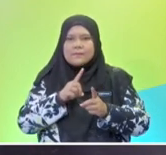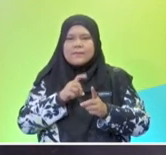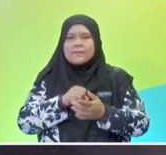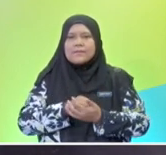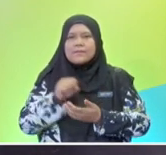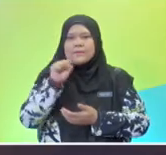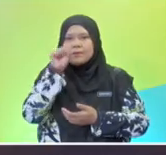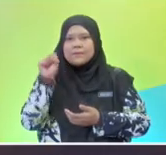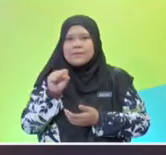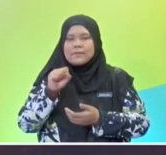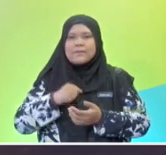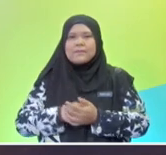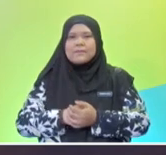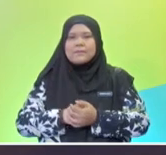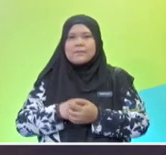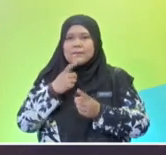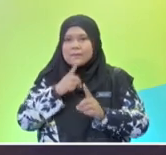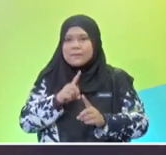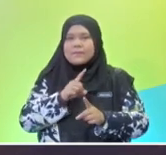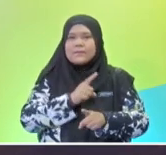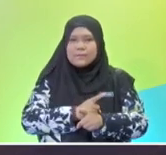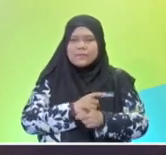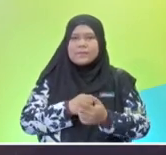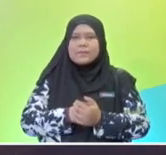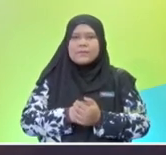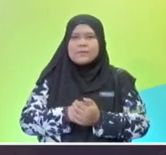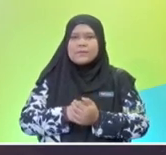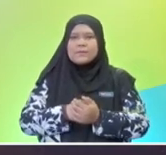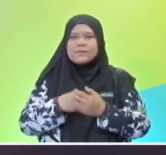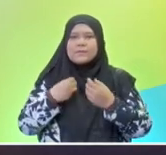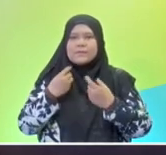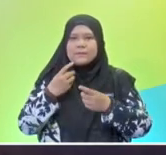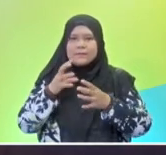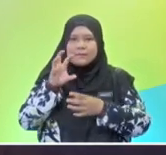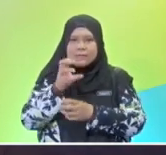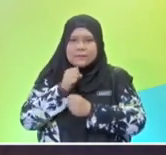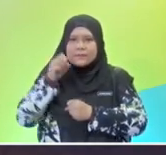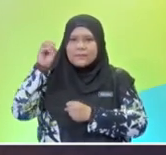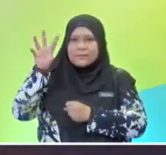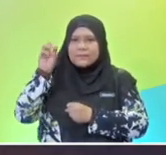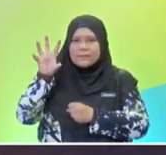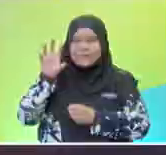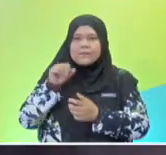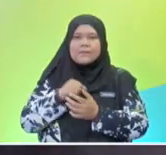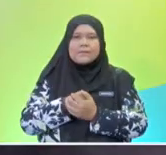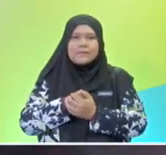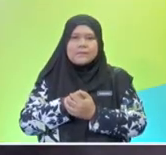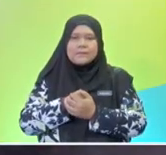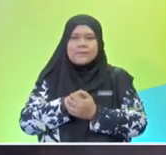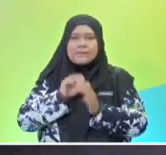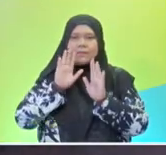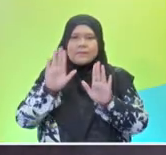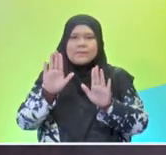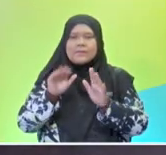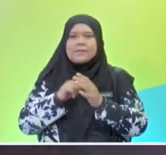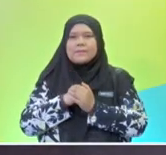jawab soalan. Jawapan yang betul diberikan pelekat bintang. Okey, pelekat bintang. Cikgu akan beri pelekat bintang. Mana